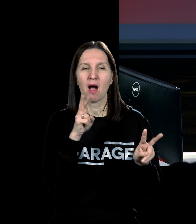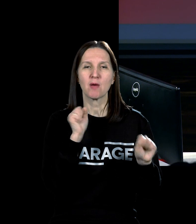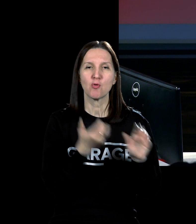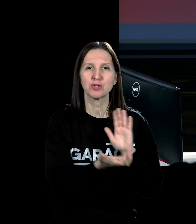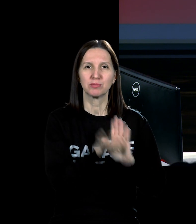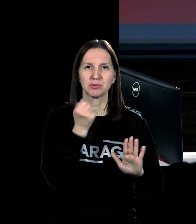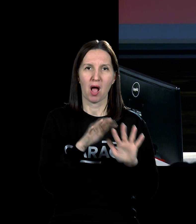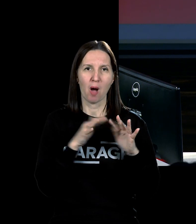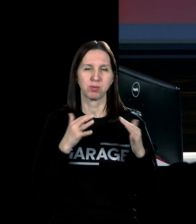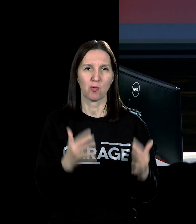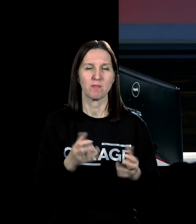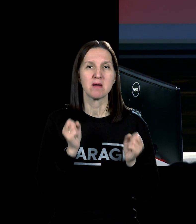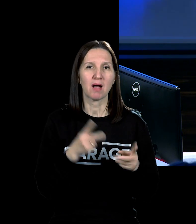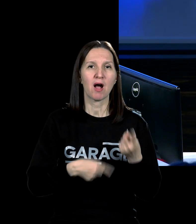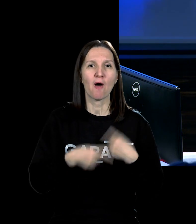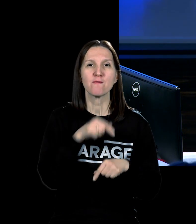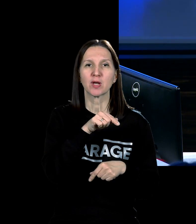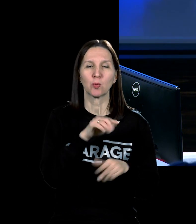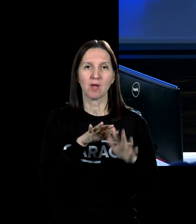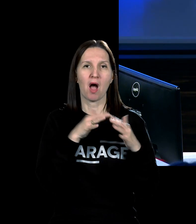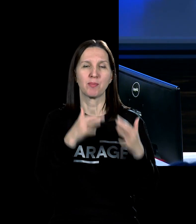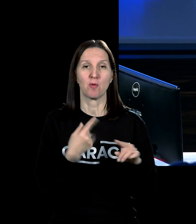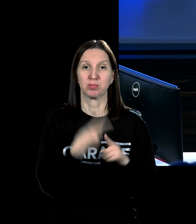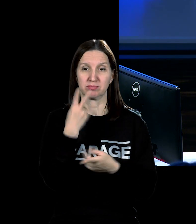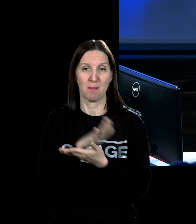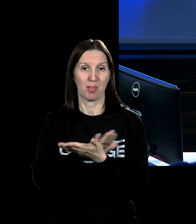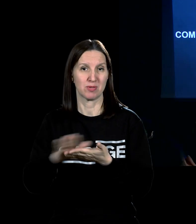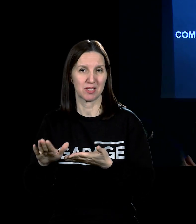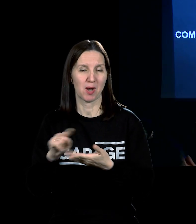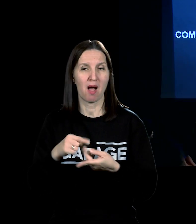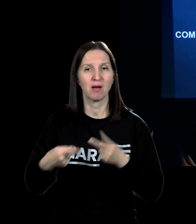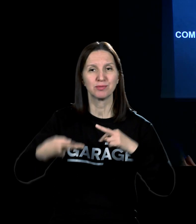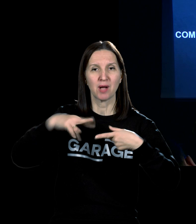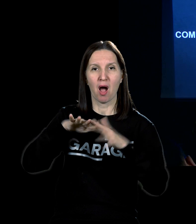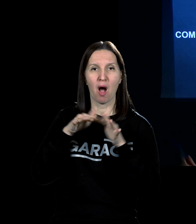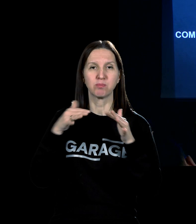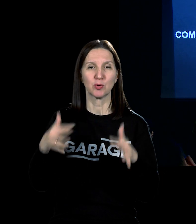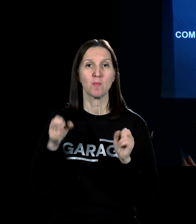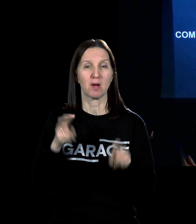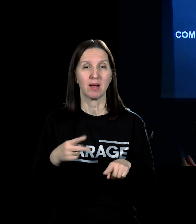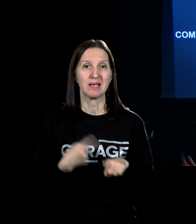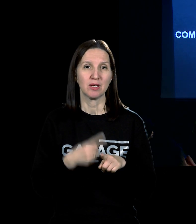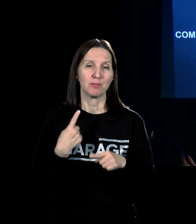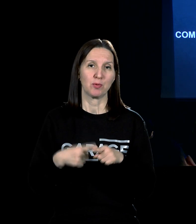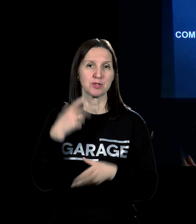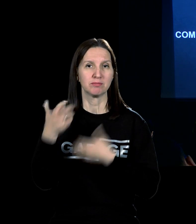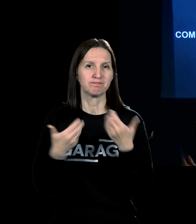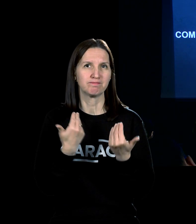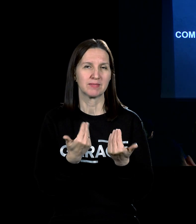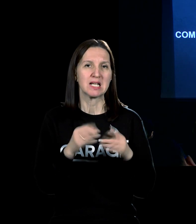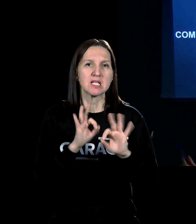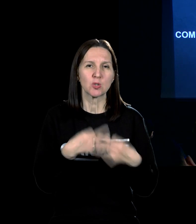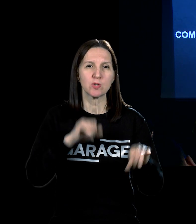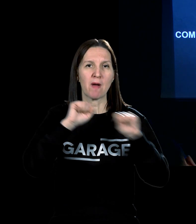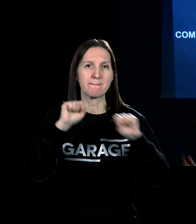вытащить объем из этого, как можно вернуть объем вот этому самому плоскому изображению, он разбирается заодно с наследием поп-арта, из